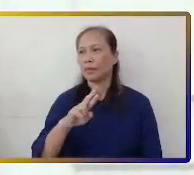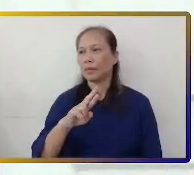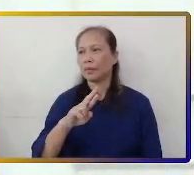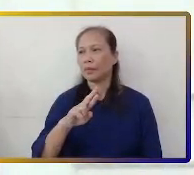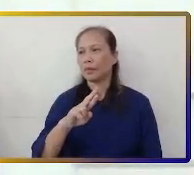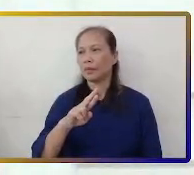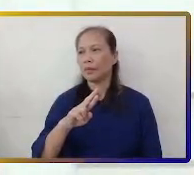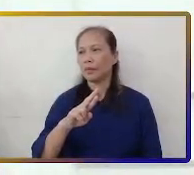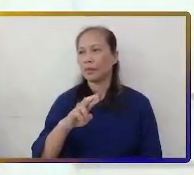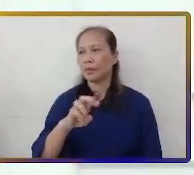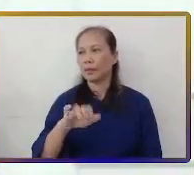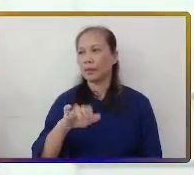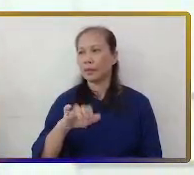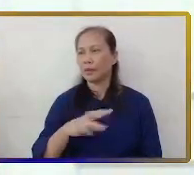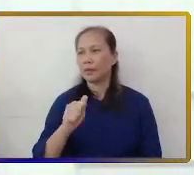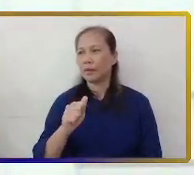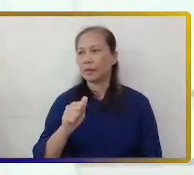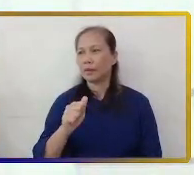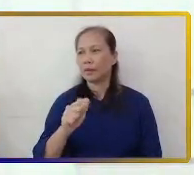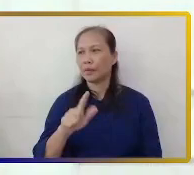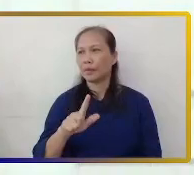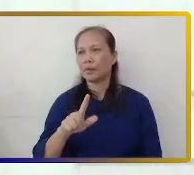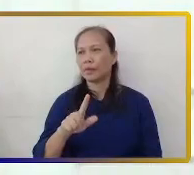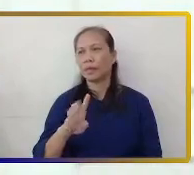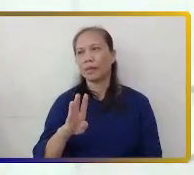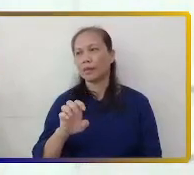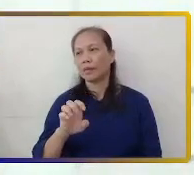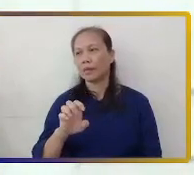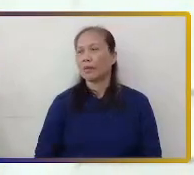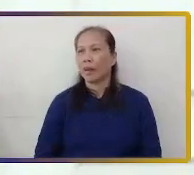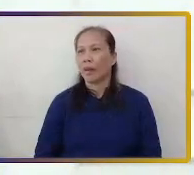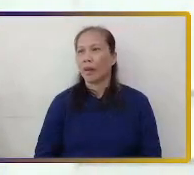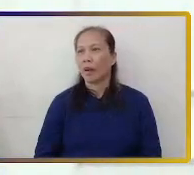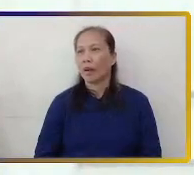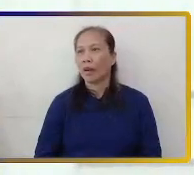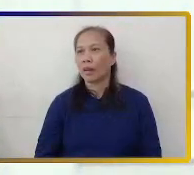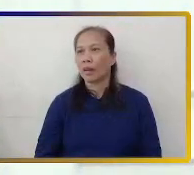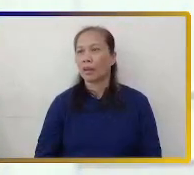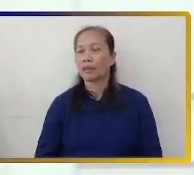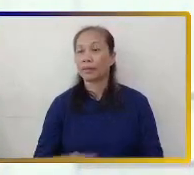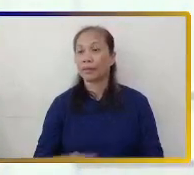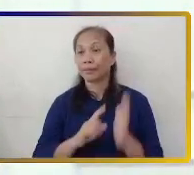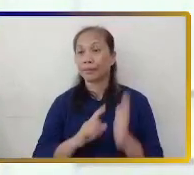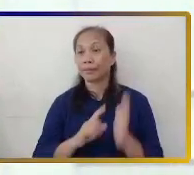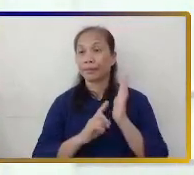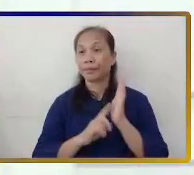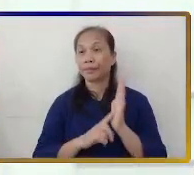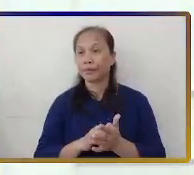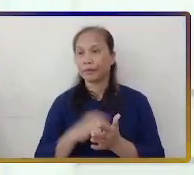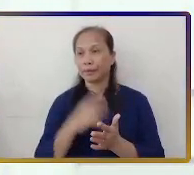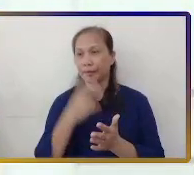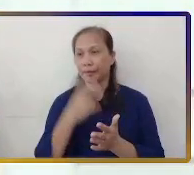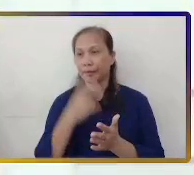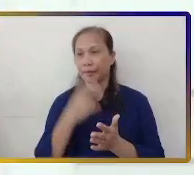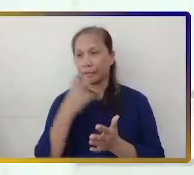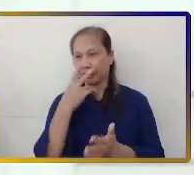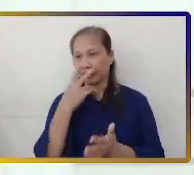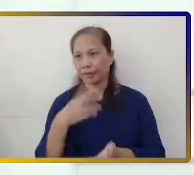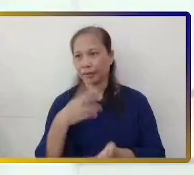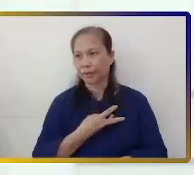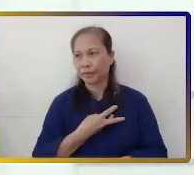natin mga kapatid Ito po Dito po muna tayo magtatapos makikita po natin dito na ah ang kanilang